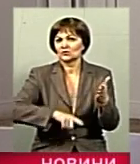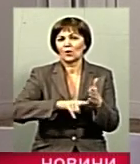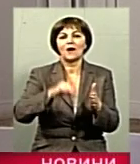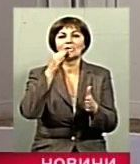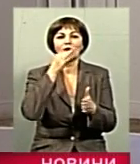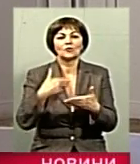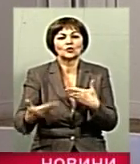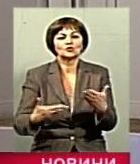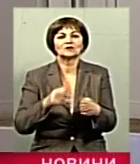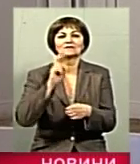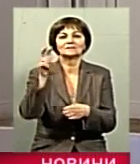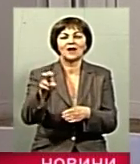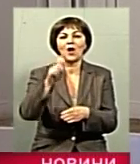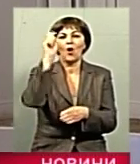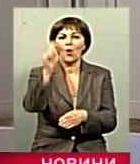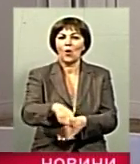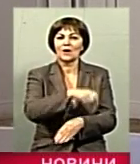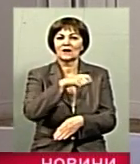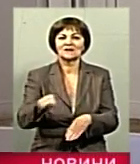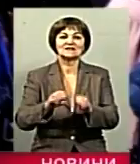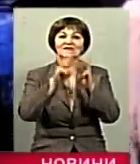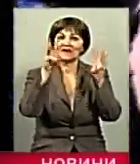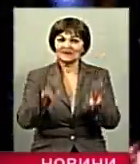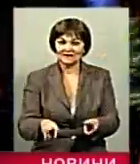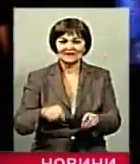до церкви, щоб посвятити вербу – про це далі.